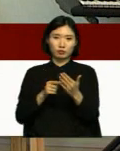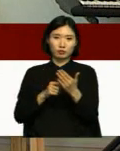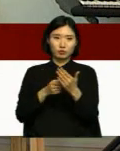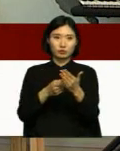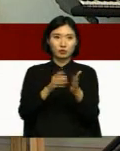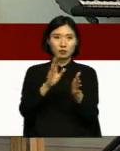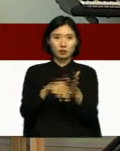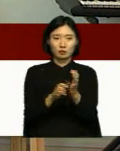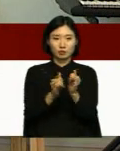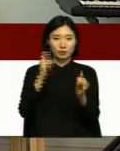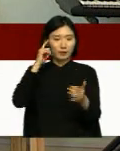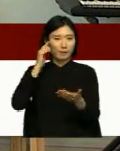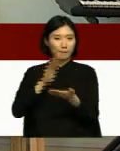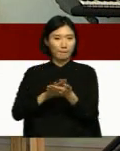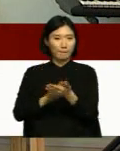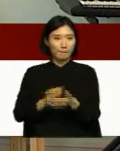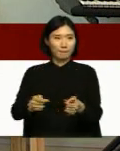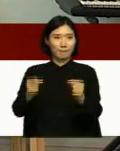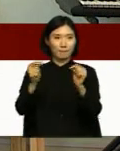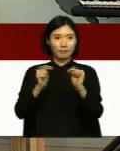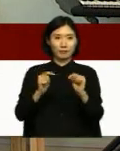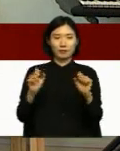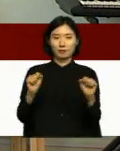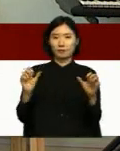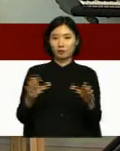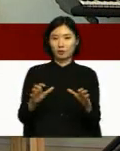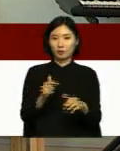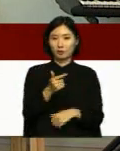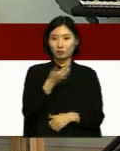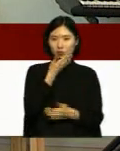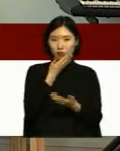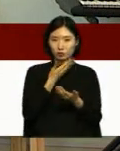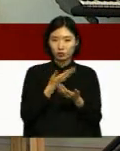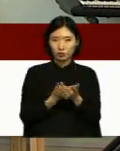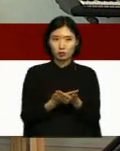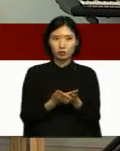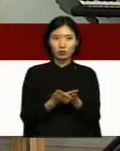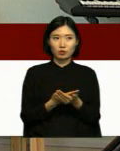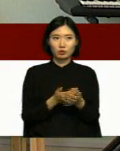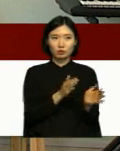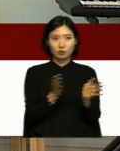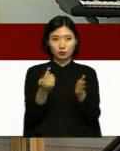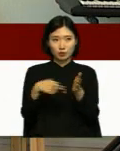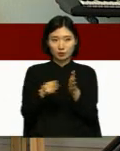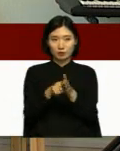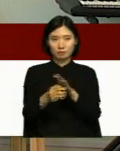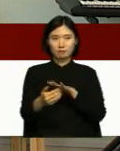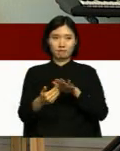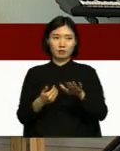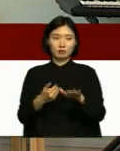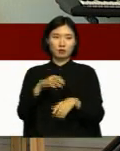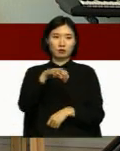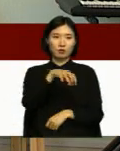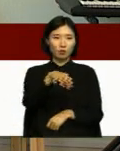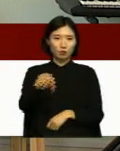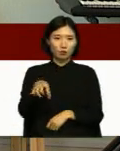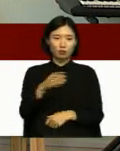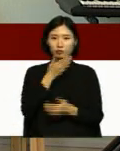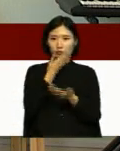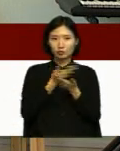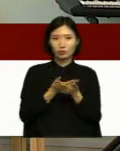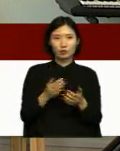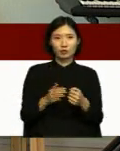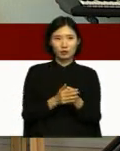자발적인 참여라든지 협력 같은 부분이 가장 중요합니다. 그런 부분들을 준비하기 위해서는 어떤 사전적인 그런 공간이 중요하기